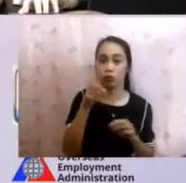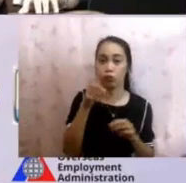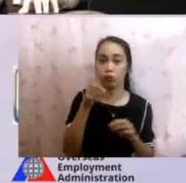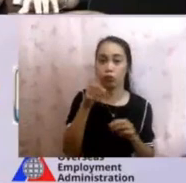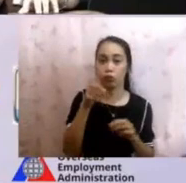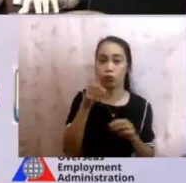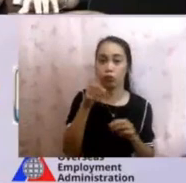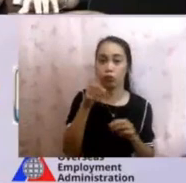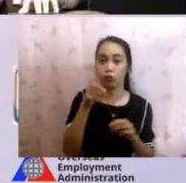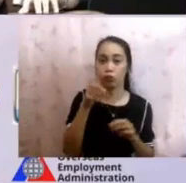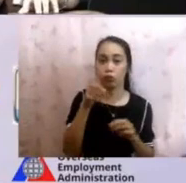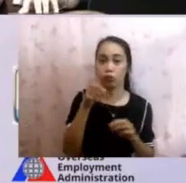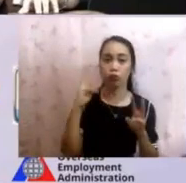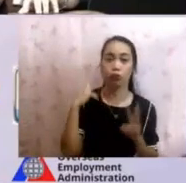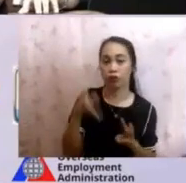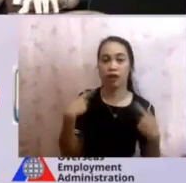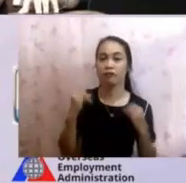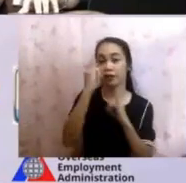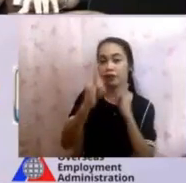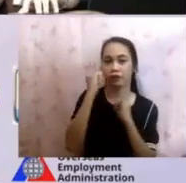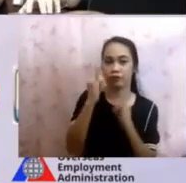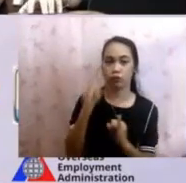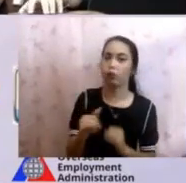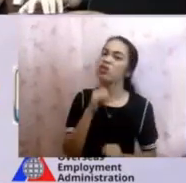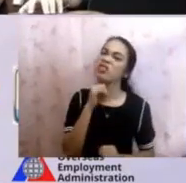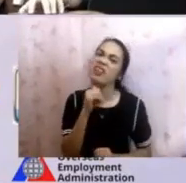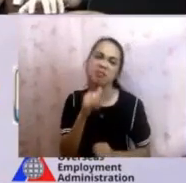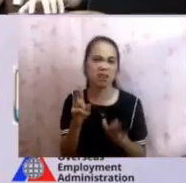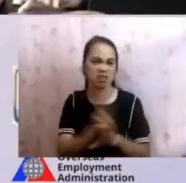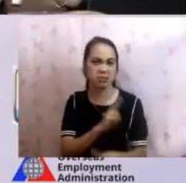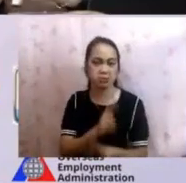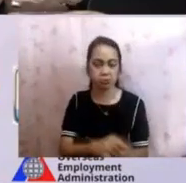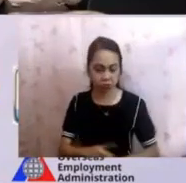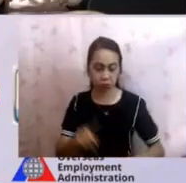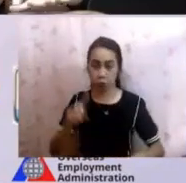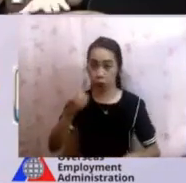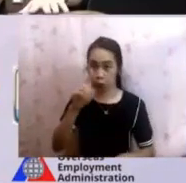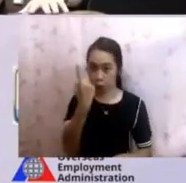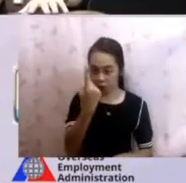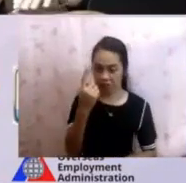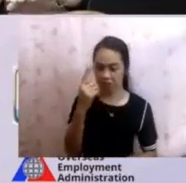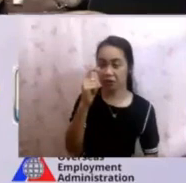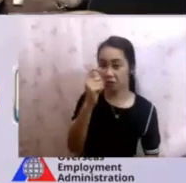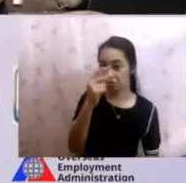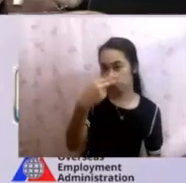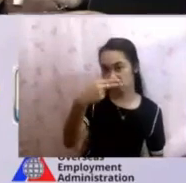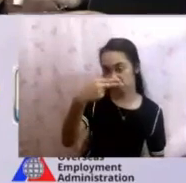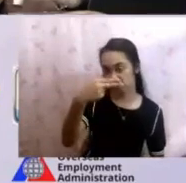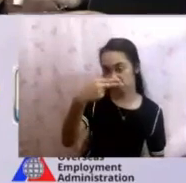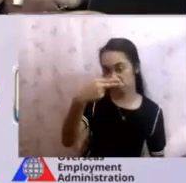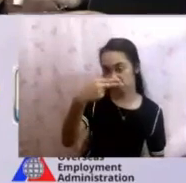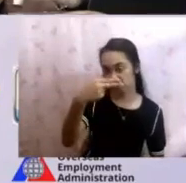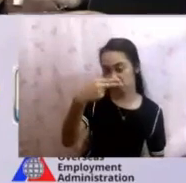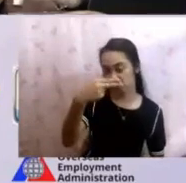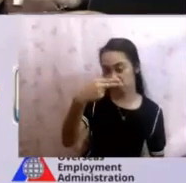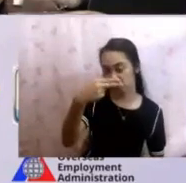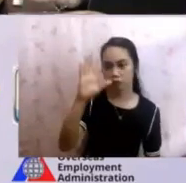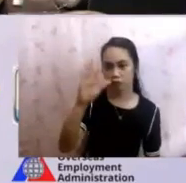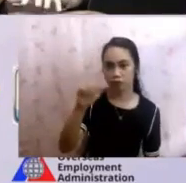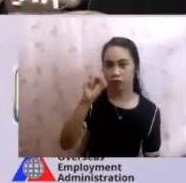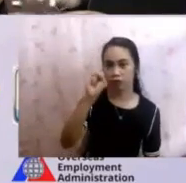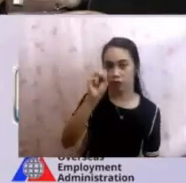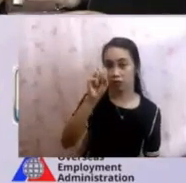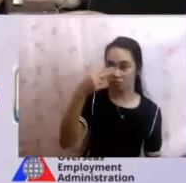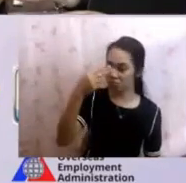naka-yellow, naka-kuandran, naka-blouse ra siya, or naka-t-shirt, naka-bag nga murag gika ng umpra. Niya,